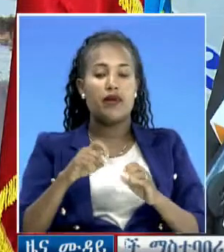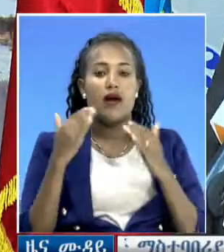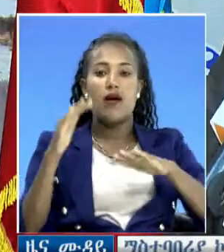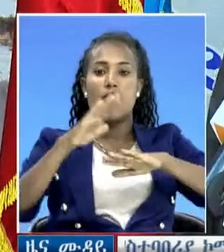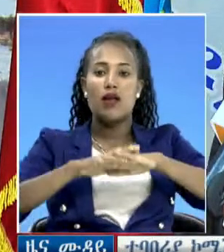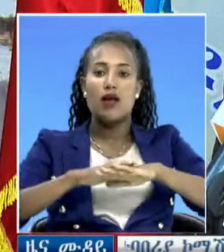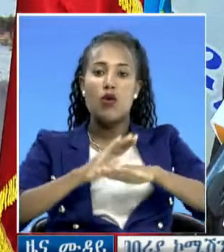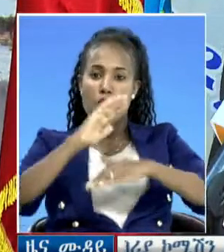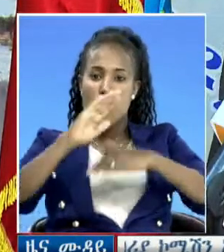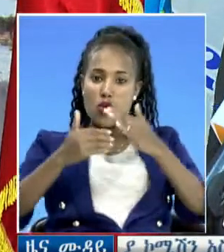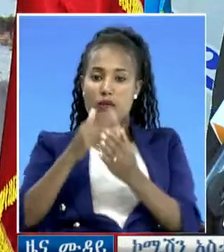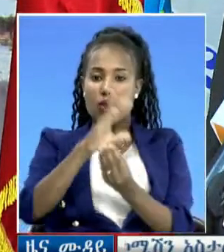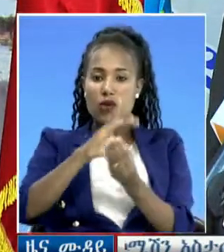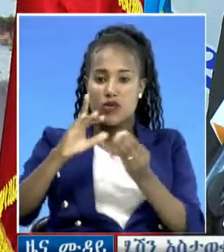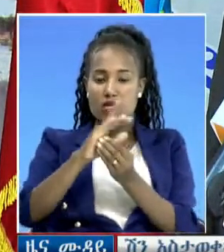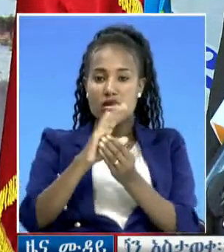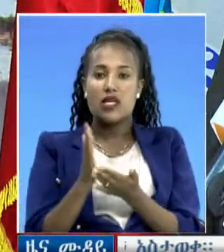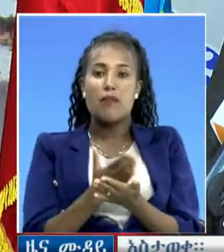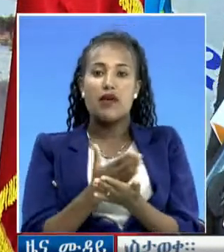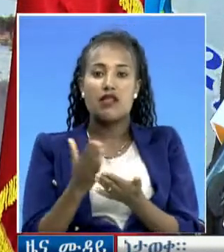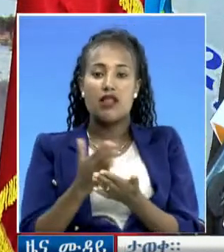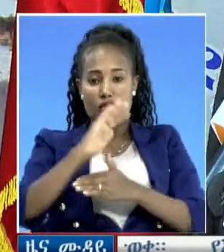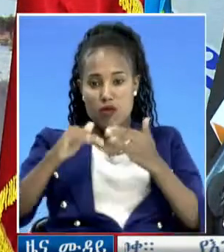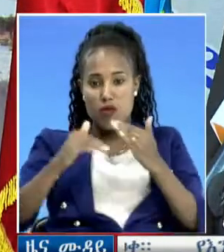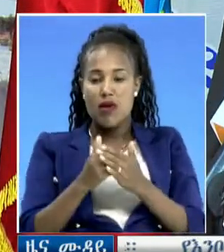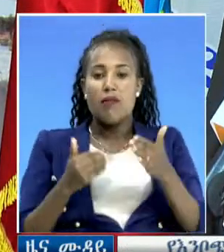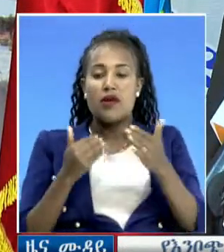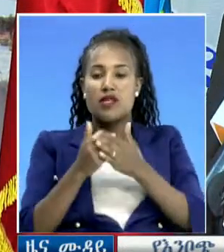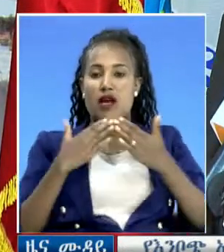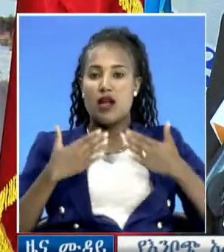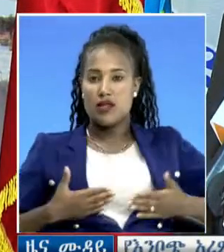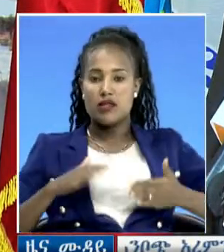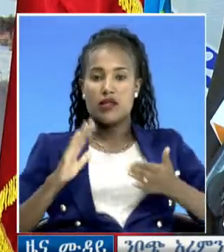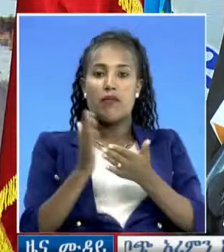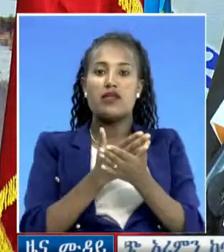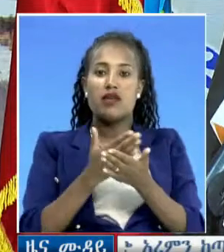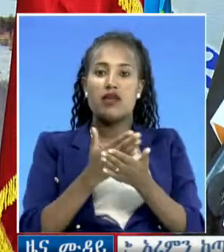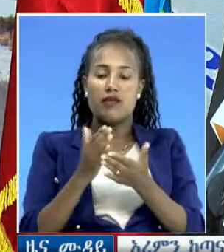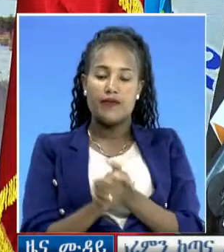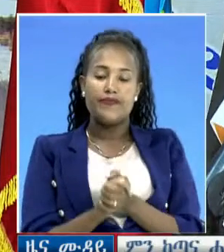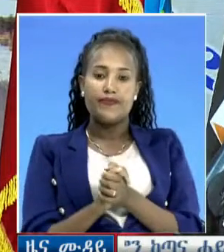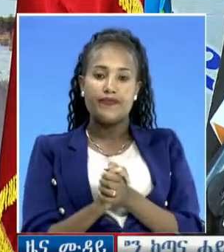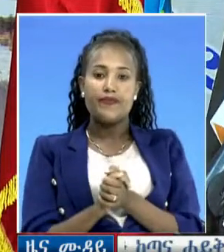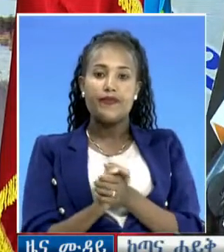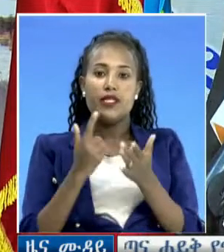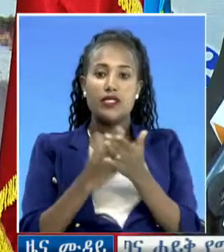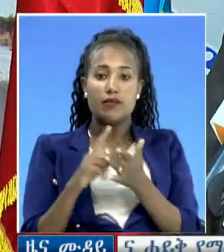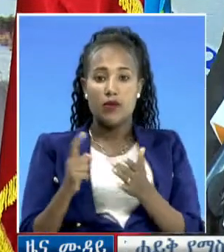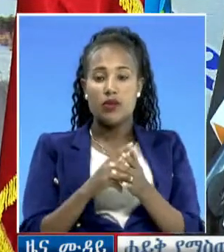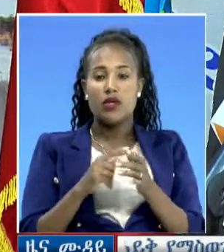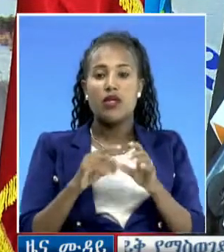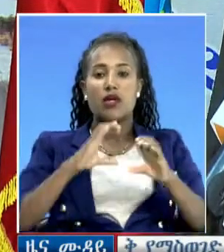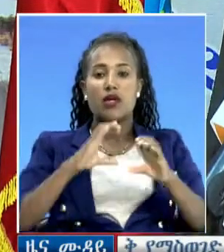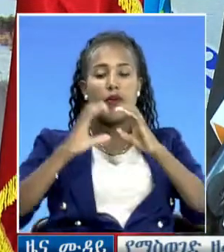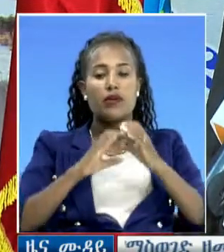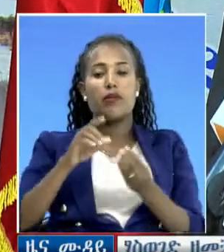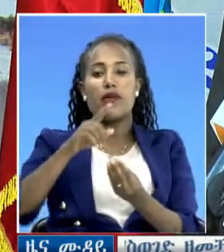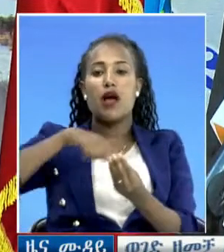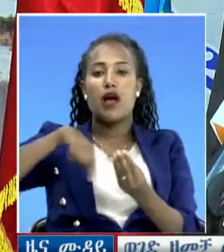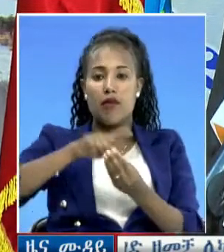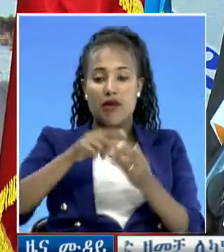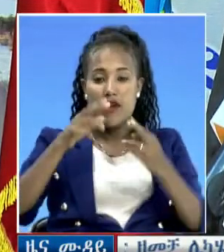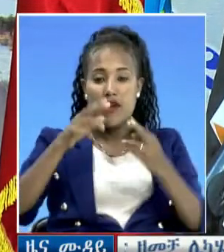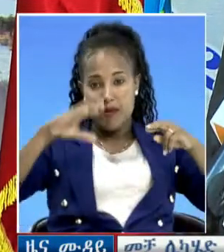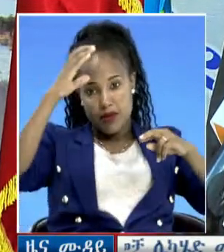ላይ ሁሉንም ክልሎች ስለሚያሳትፍ ሁሉንም ባለድርሻ አካላትን ስለሚያሳትፍ ለዚህ የሚሆን ተግባቦት በየአካባቢው